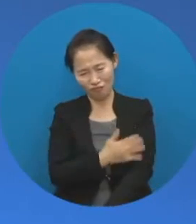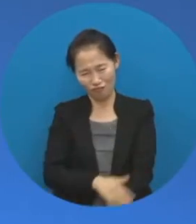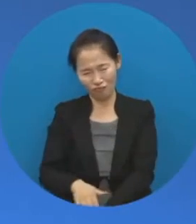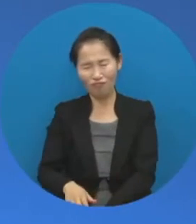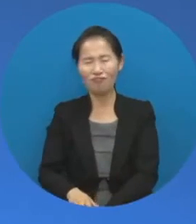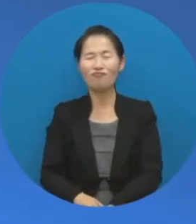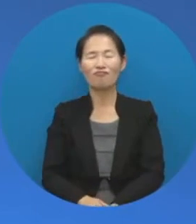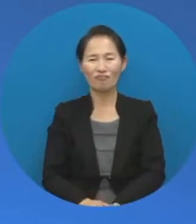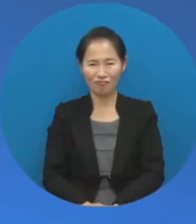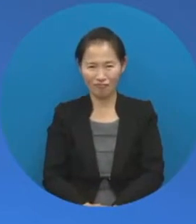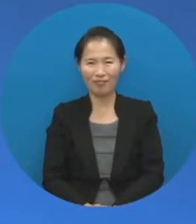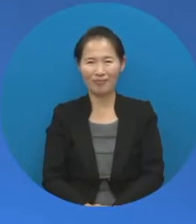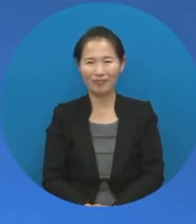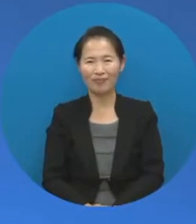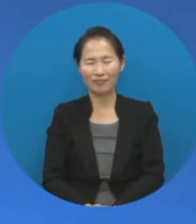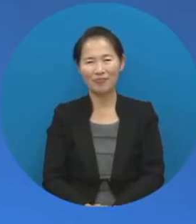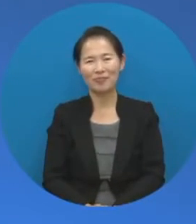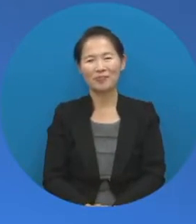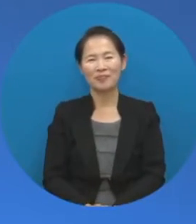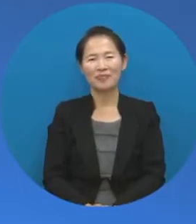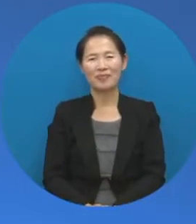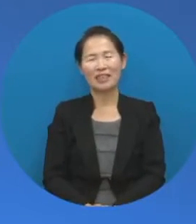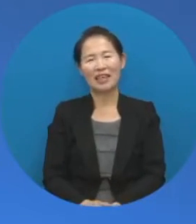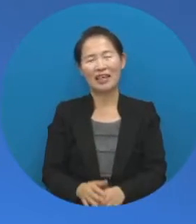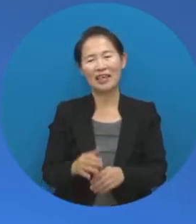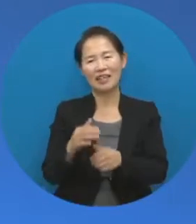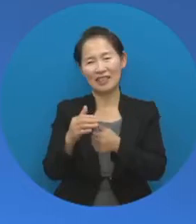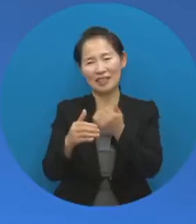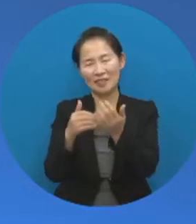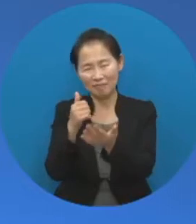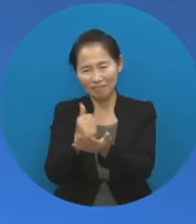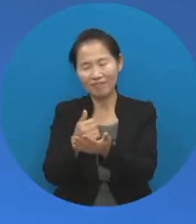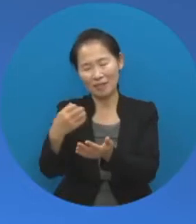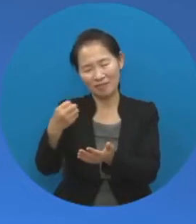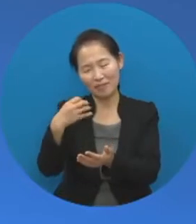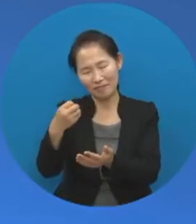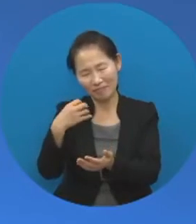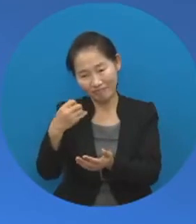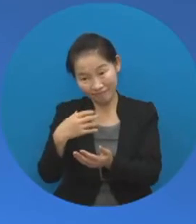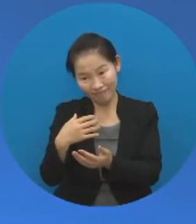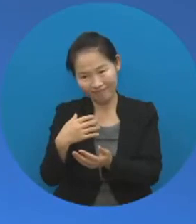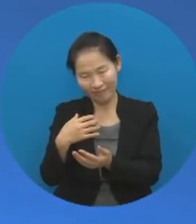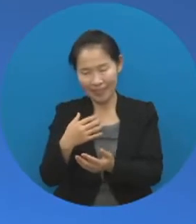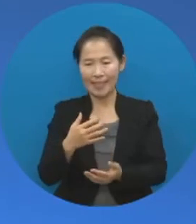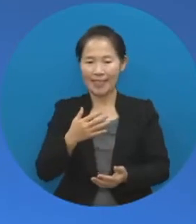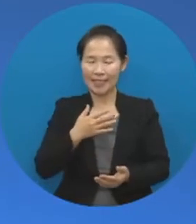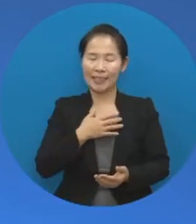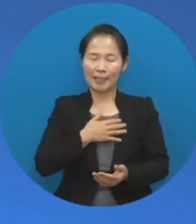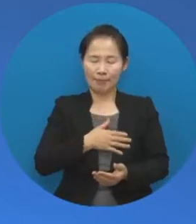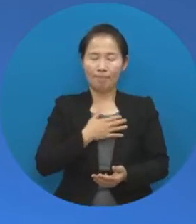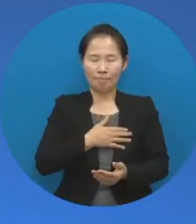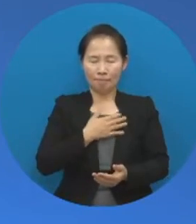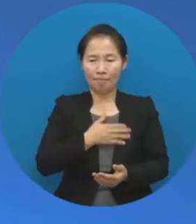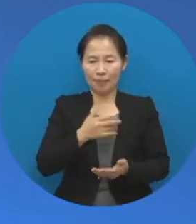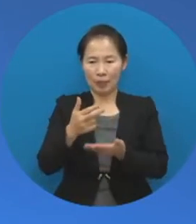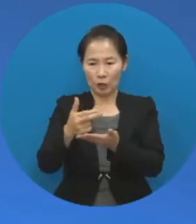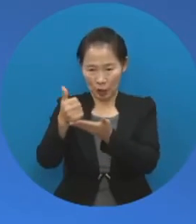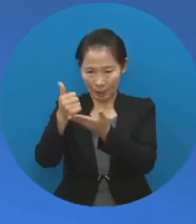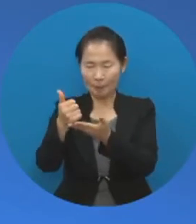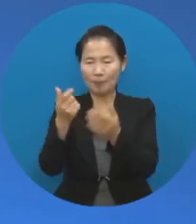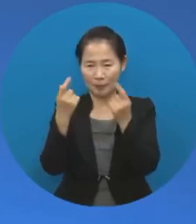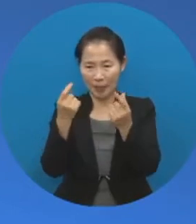그래가지고 제가 이제 하나님께 그런 말씀을 받고, 그래, 내가 남편을 죽게 하듯 해야겠다 생각하고